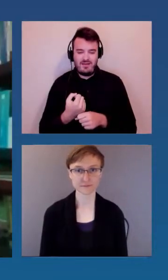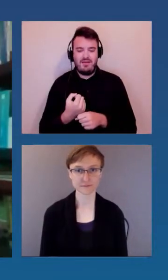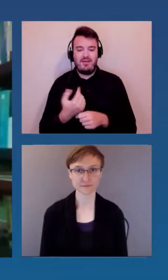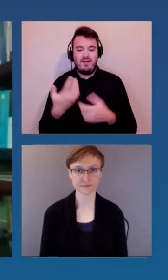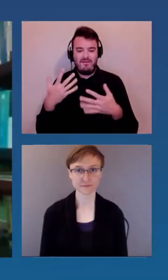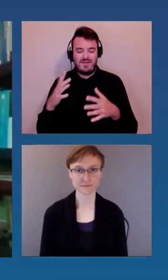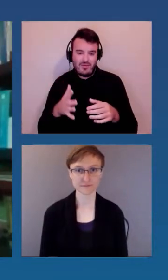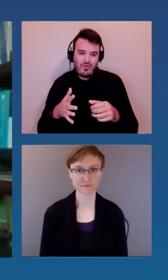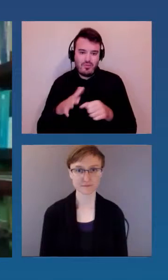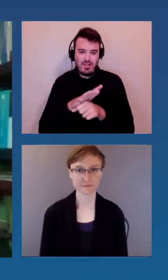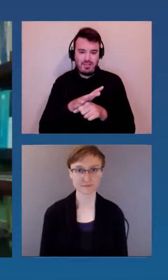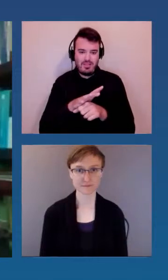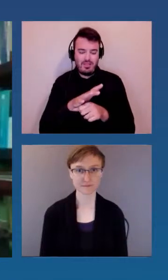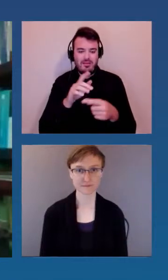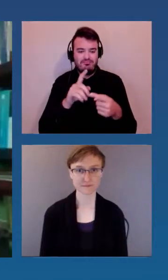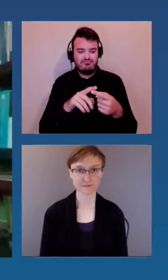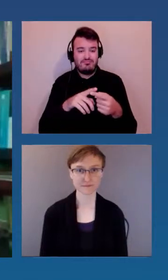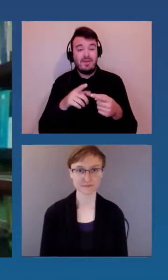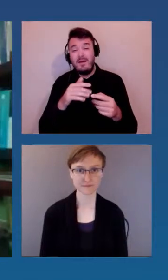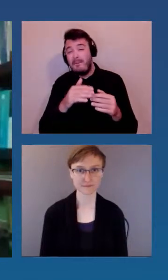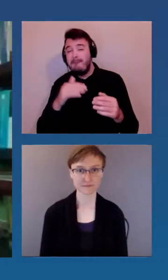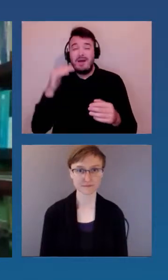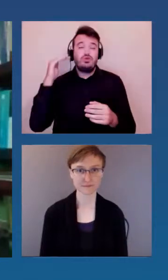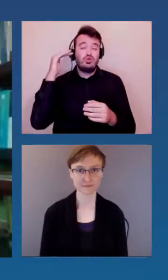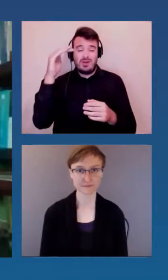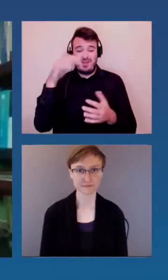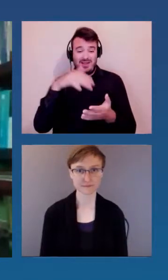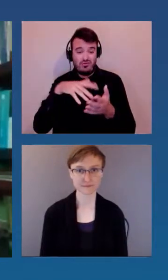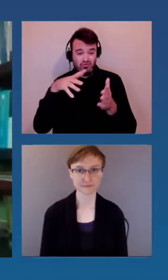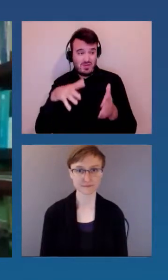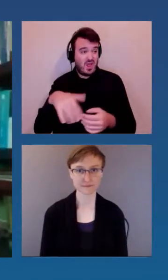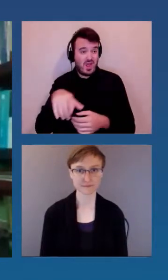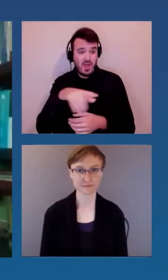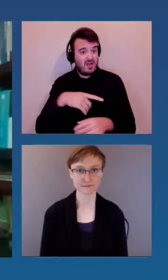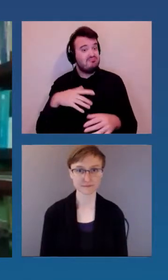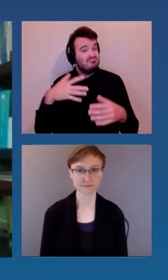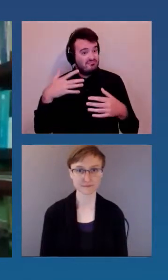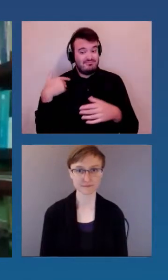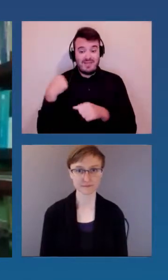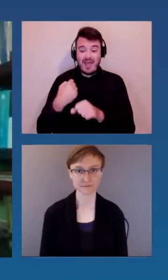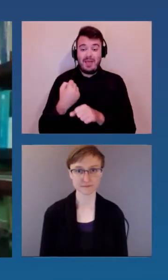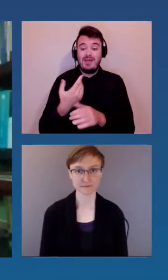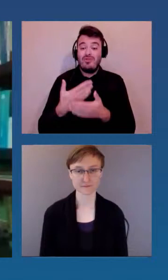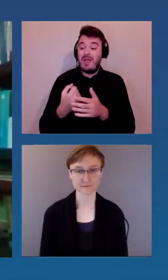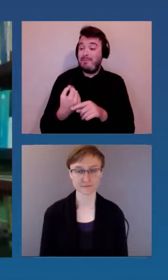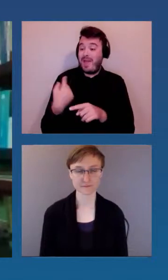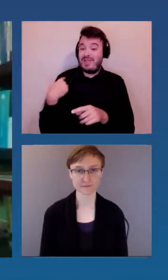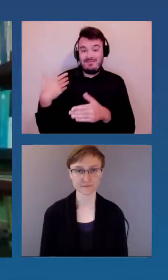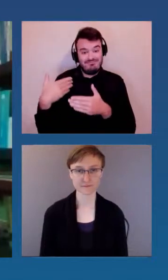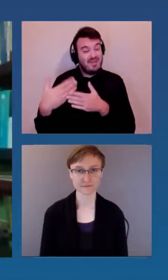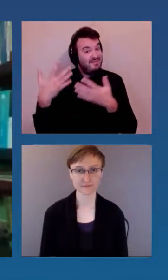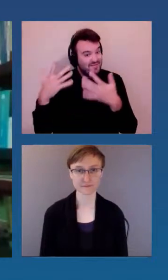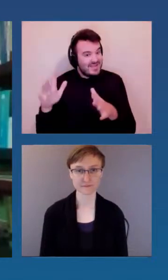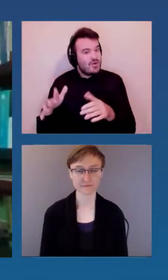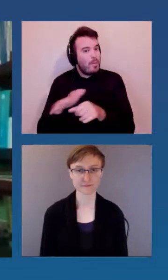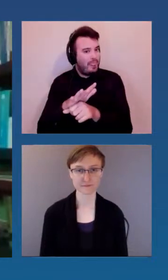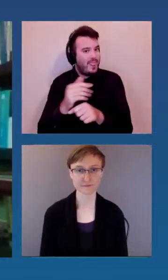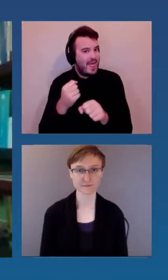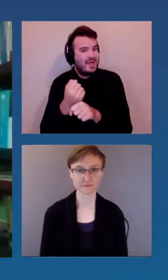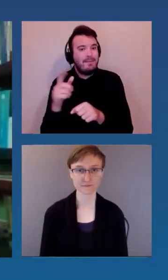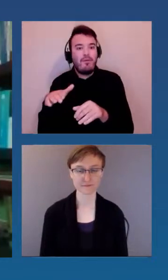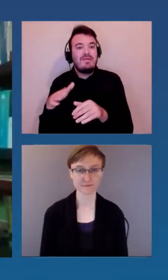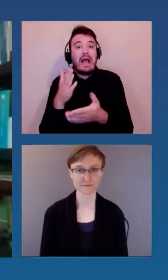raffiner nos mesures et les moyens qu'on se donnait, les mécanismes, les protocoles pour être tout